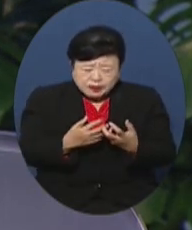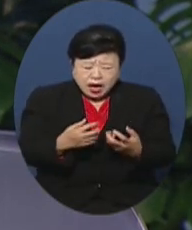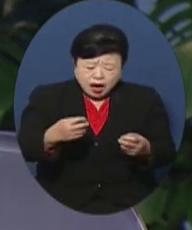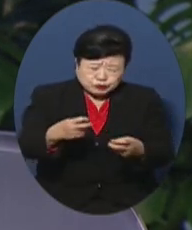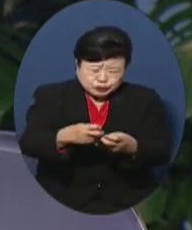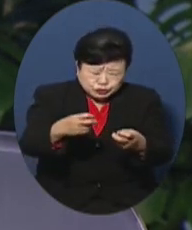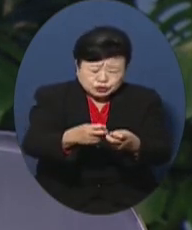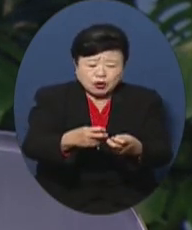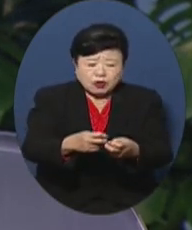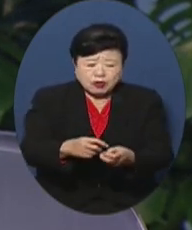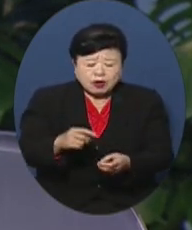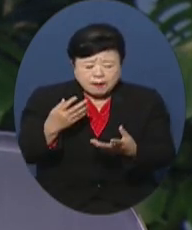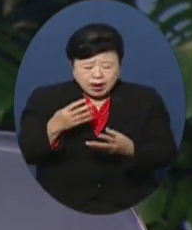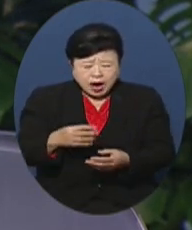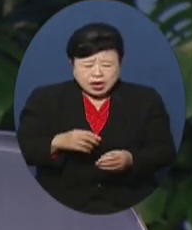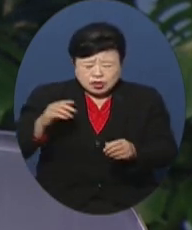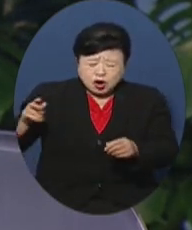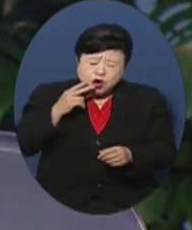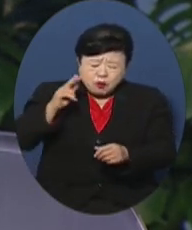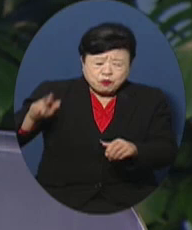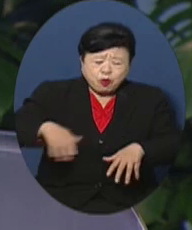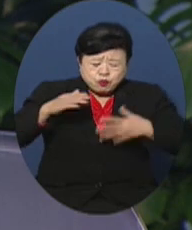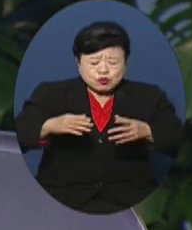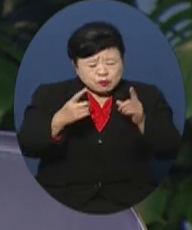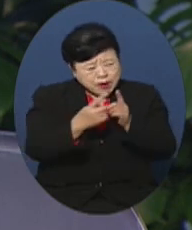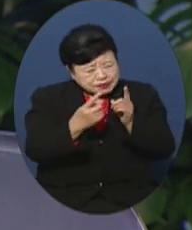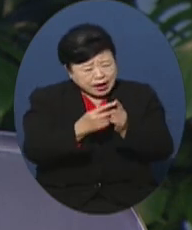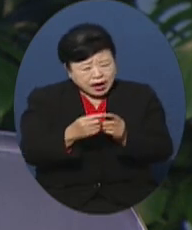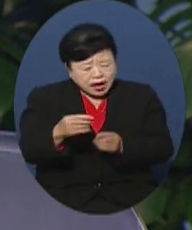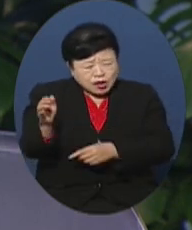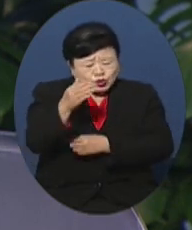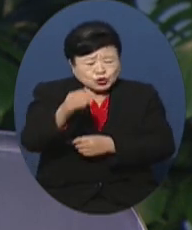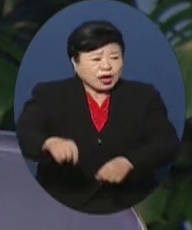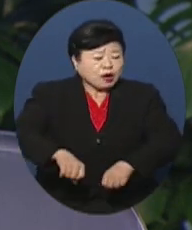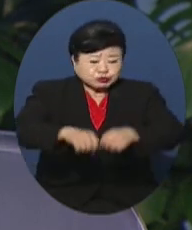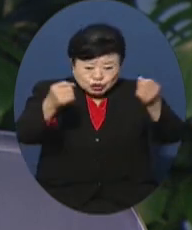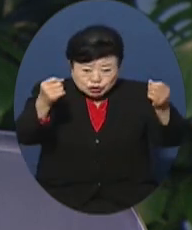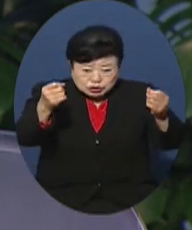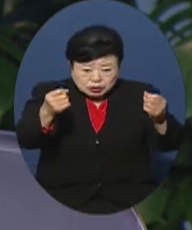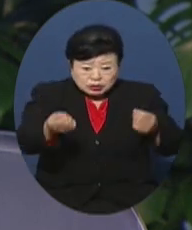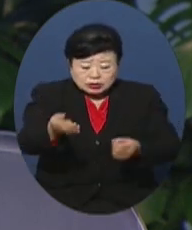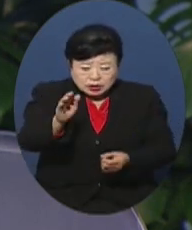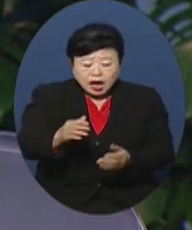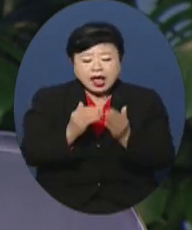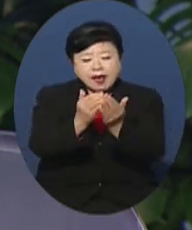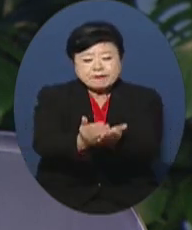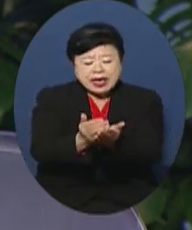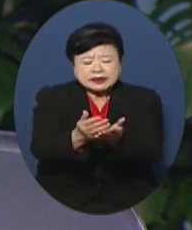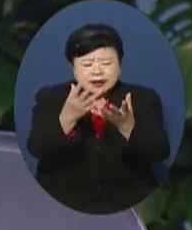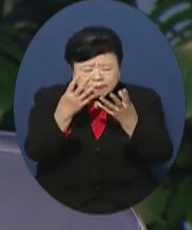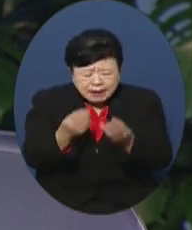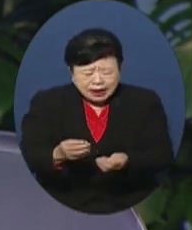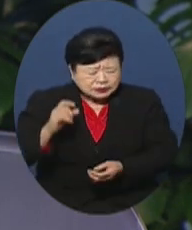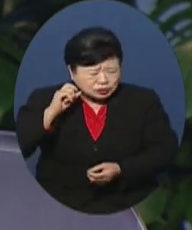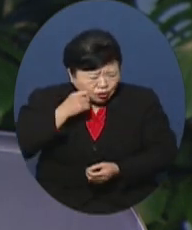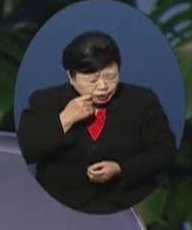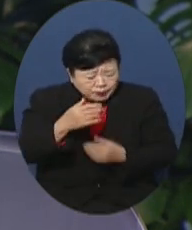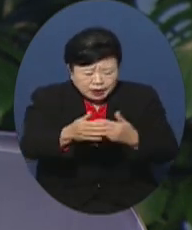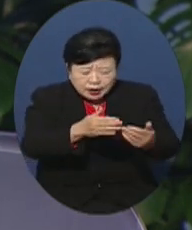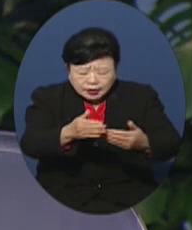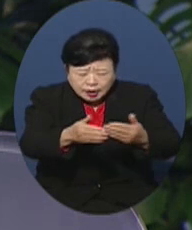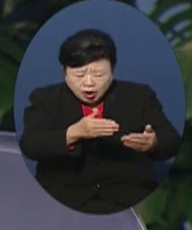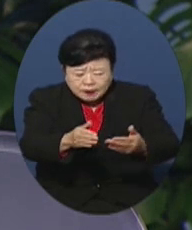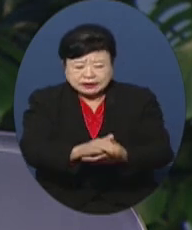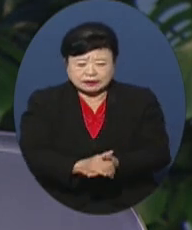수백 번 넘게 폭풍을 만나 돛대가 부러졌습니다. 이 배는 수많은 어려움을